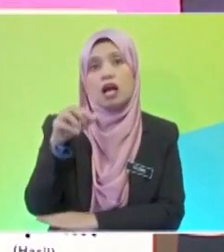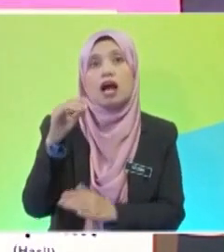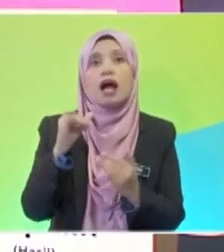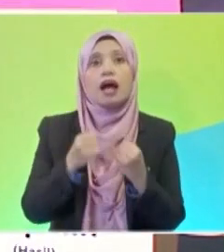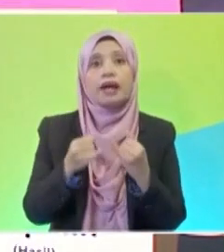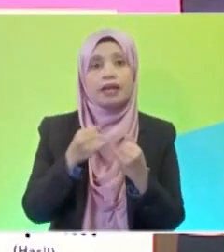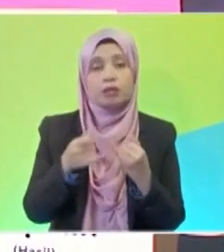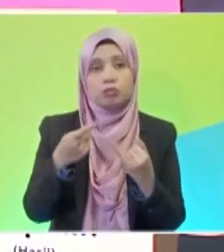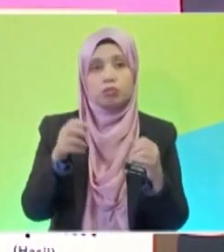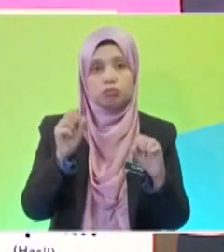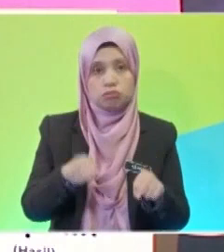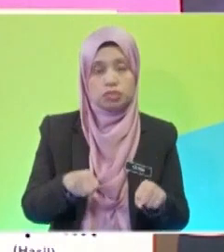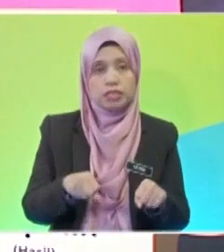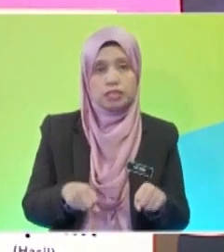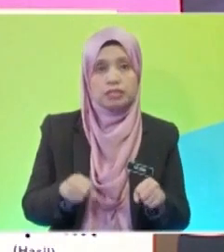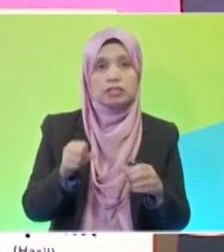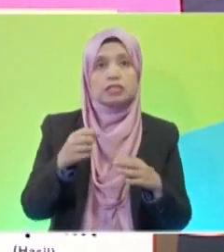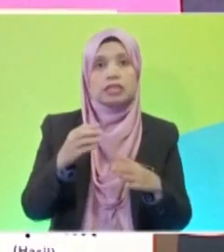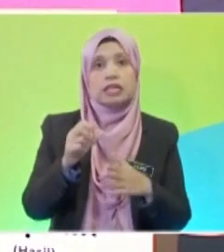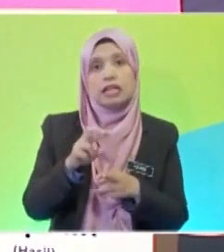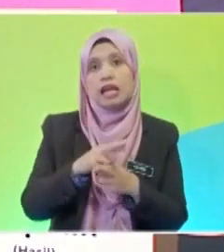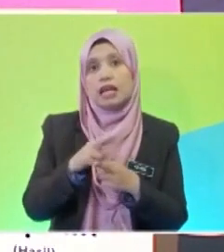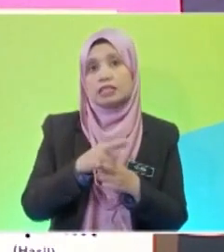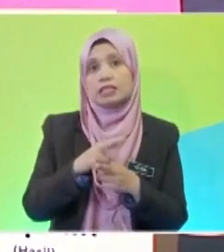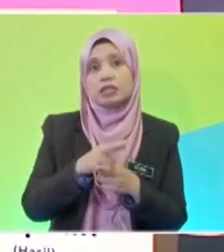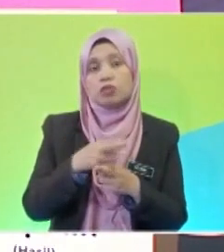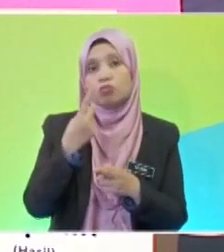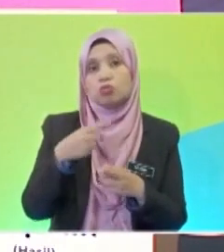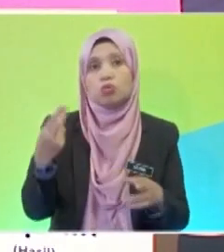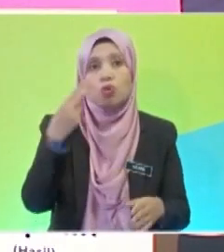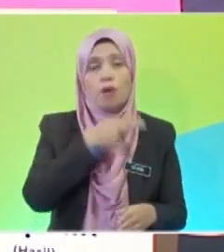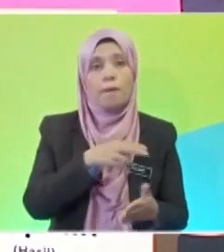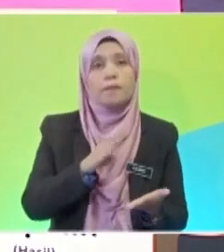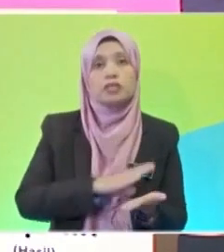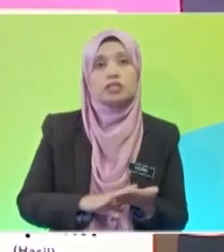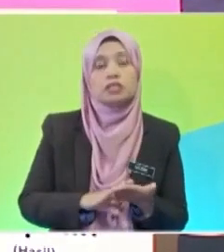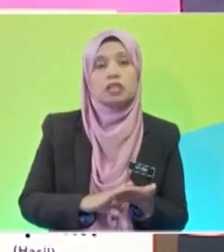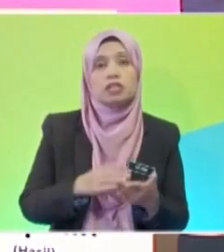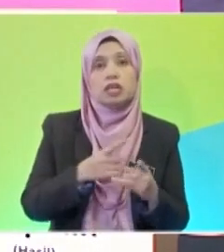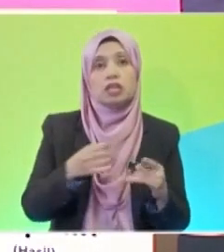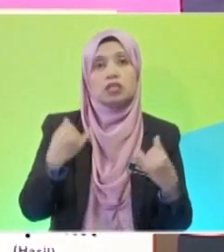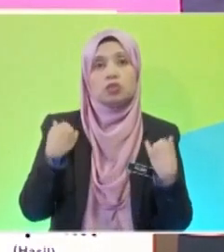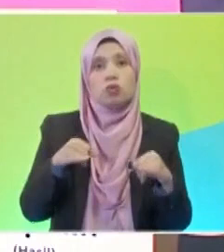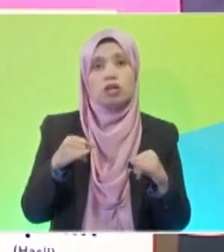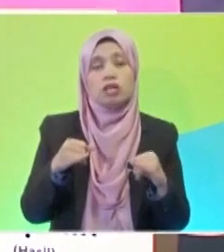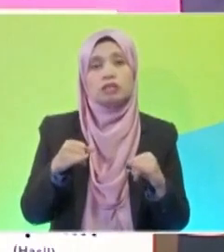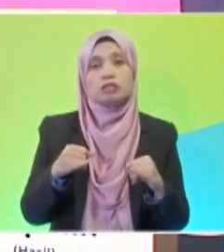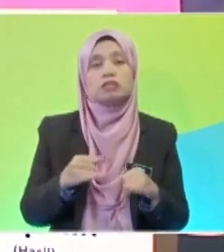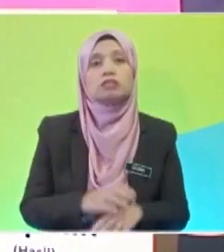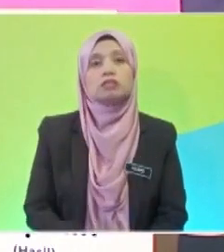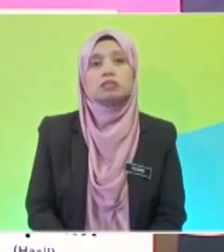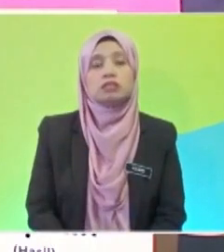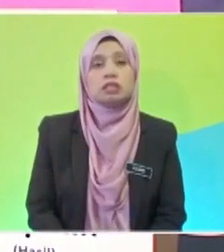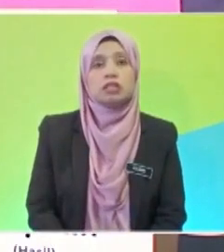mengira untung rugi secara ringkas. Tadi nak cari untung bersih daripada jualan sampai panjangkan dia punya format.